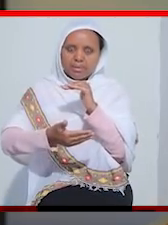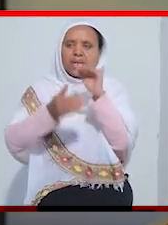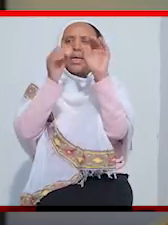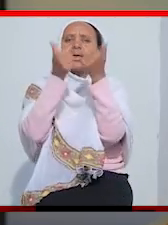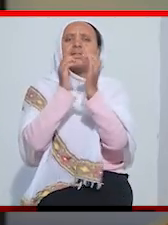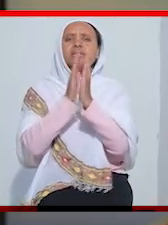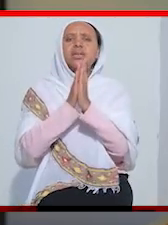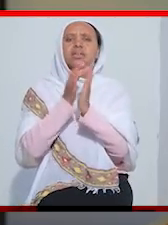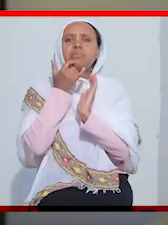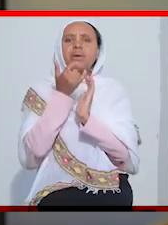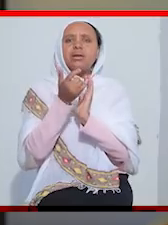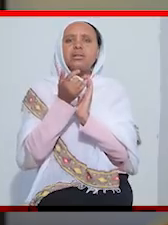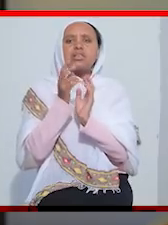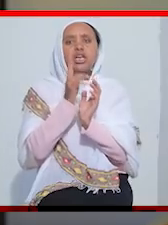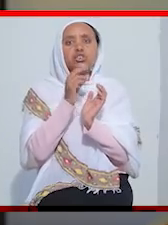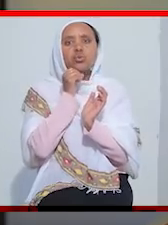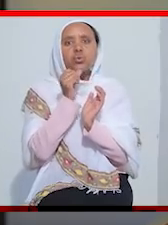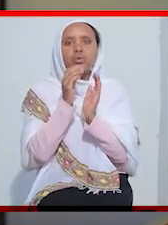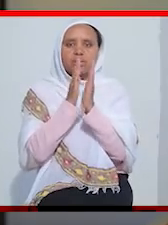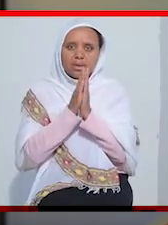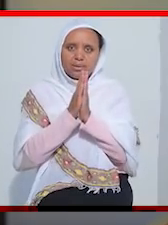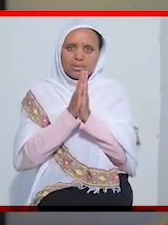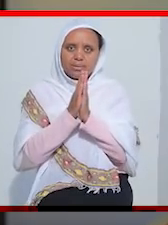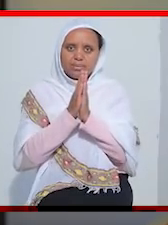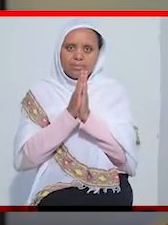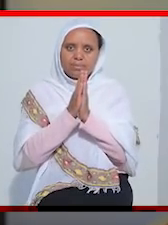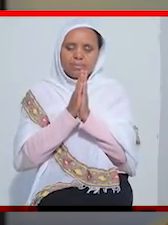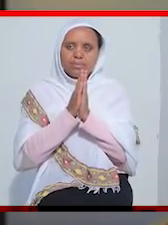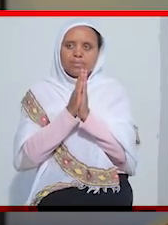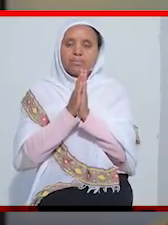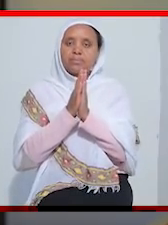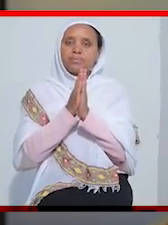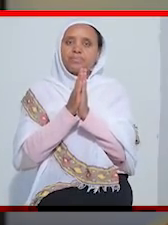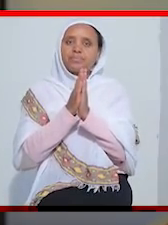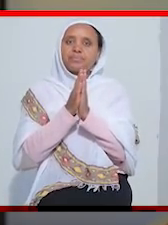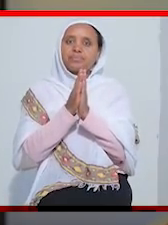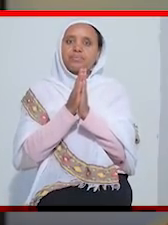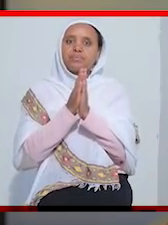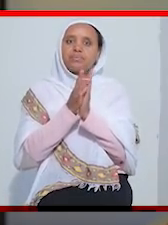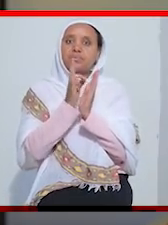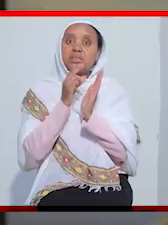ከዚያ በመቀጠል እንዴት እንጸልይ ስንል ሳንቸኩል እንጸልይ።